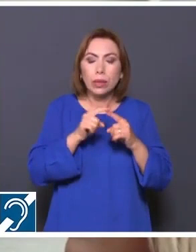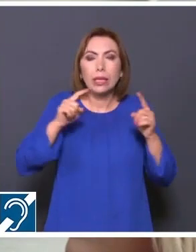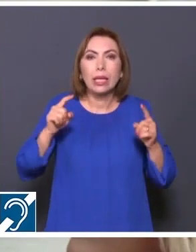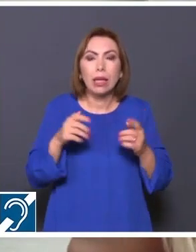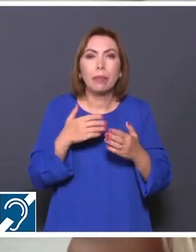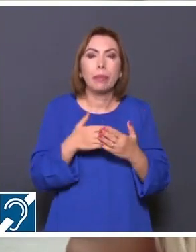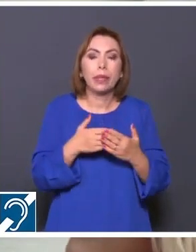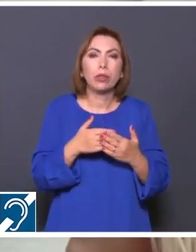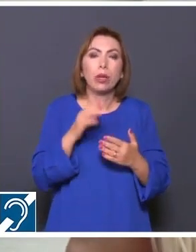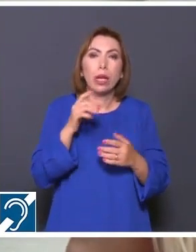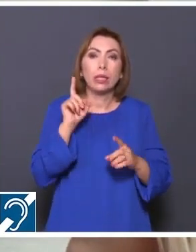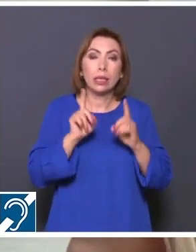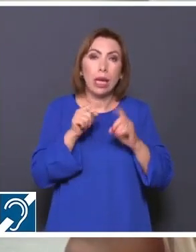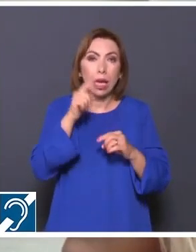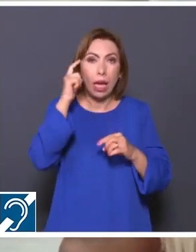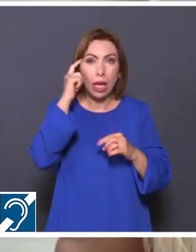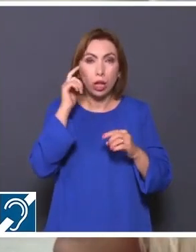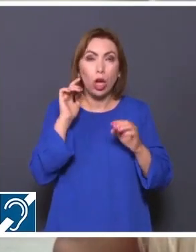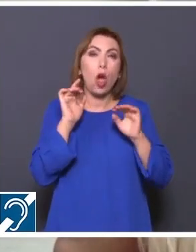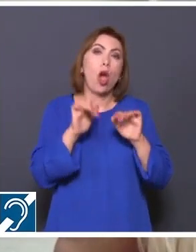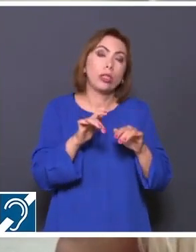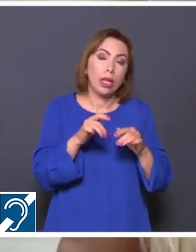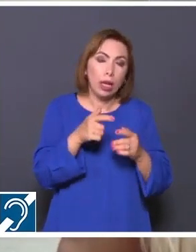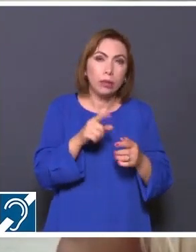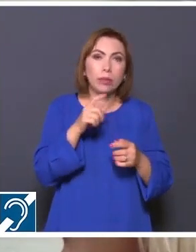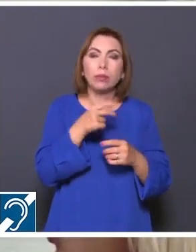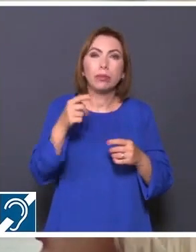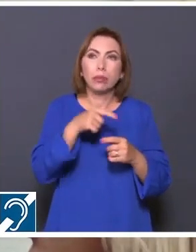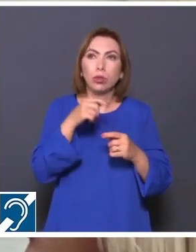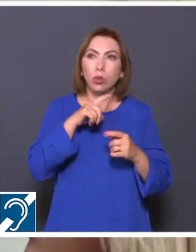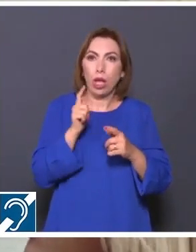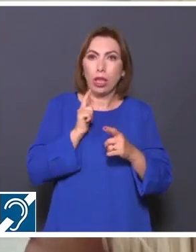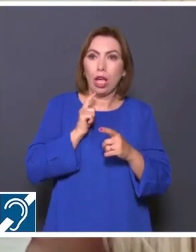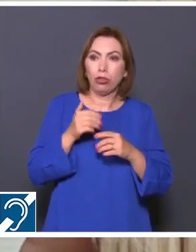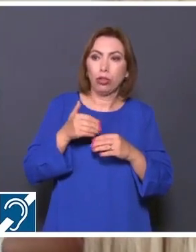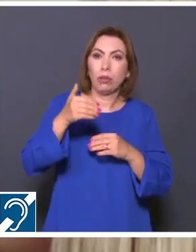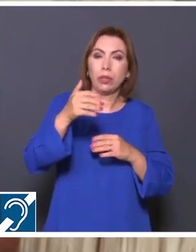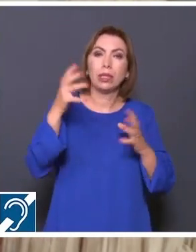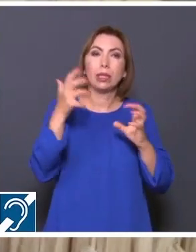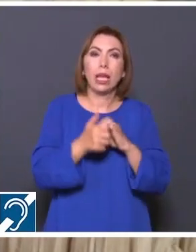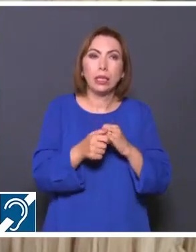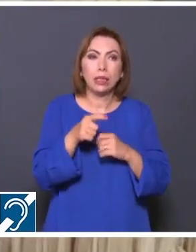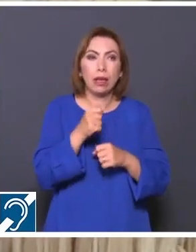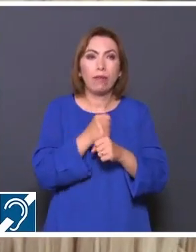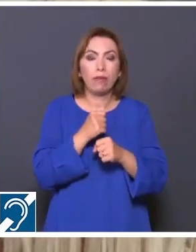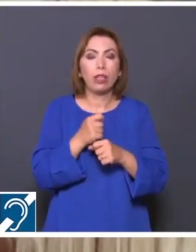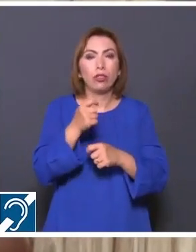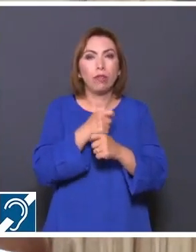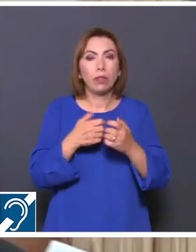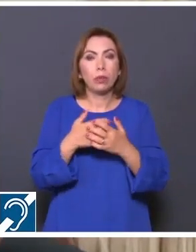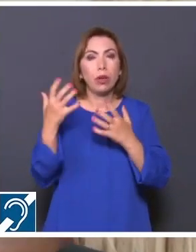că Ăă dacă ai gândi contrar înseamnă că prevestești dezastru îți faci afacerea ca să ca să aduci un